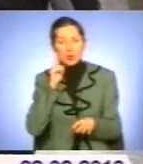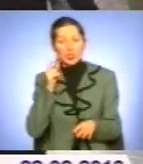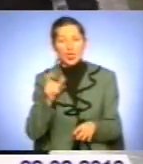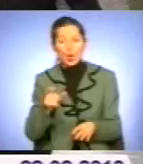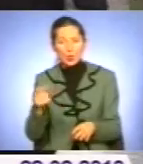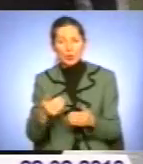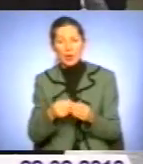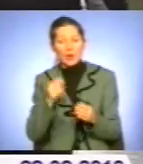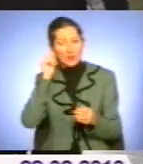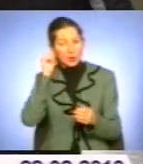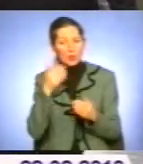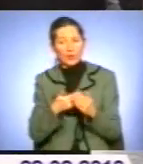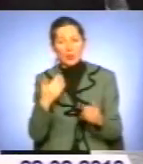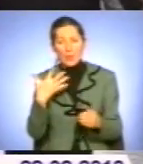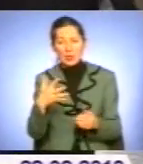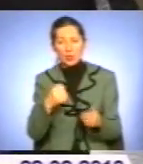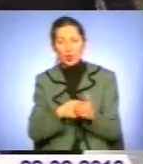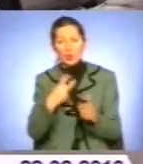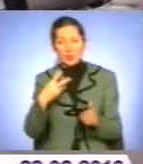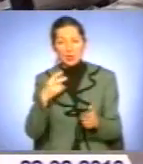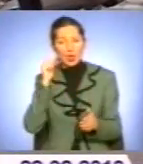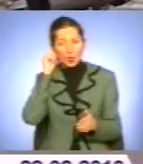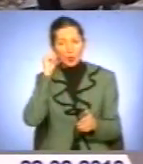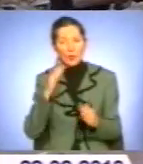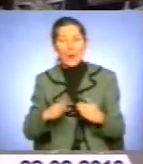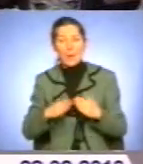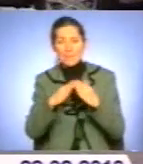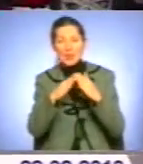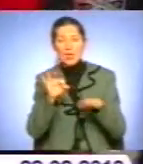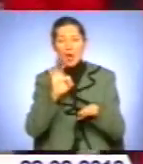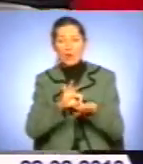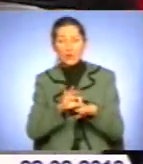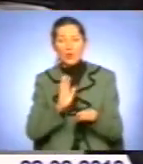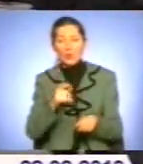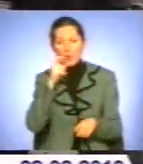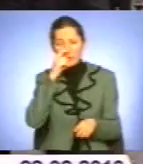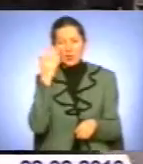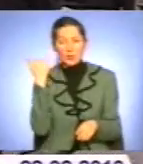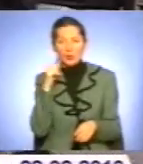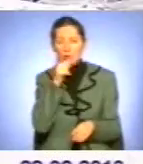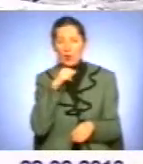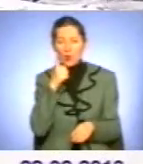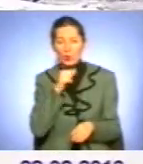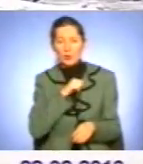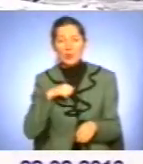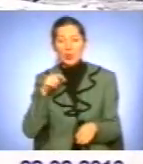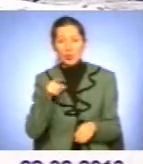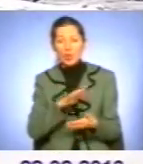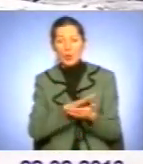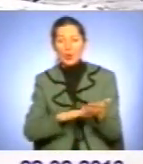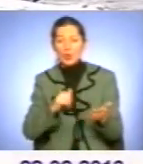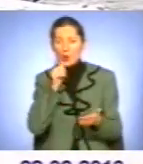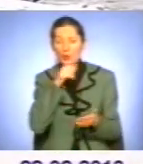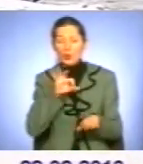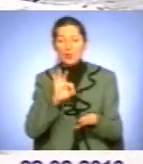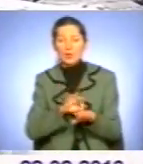15 до 29 років. Пік захворюваності епідеміологи зафіксували у квітні минулого року. Саме тоді протягом місяця